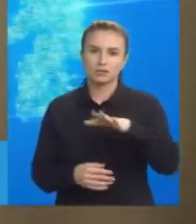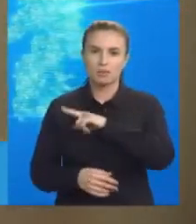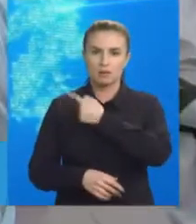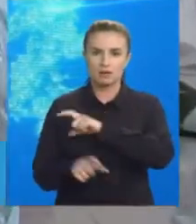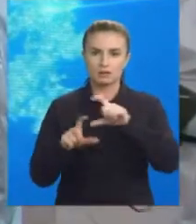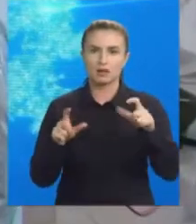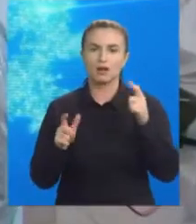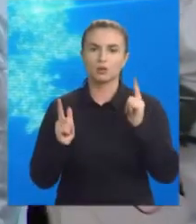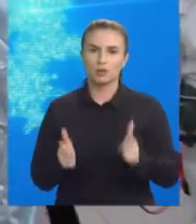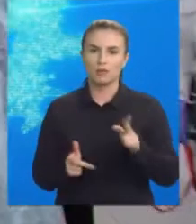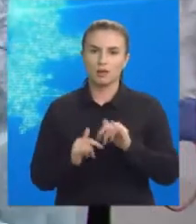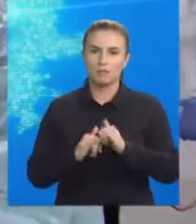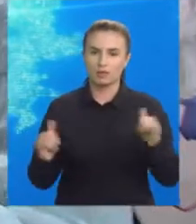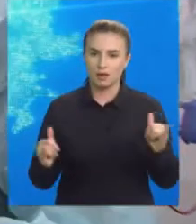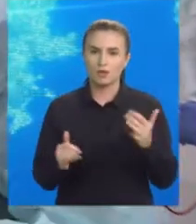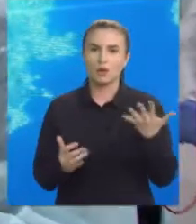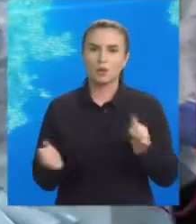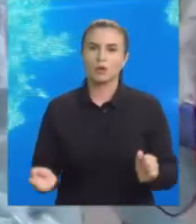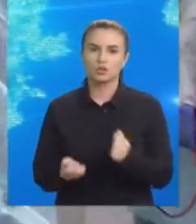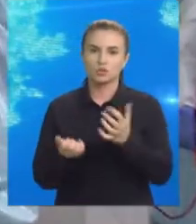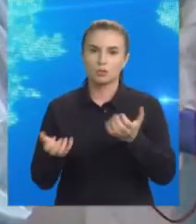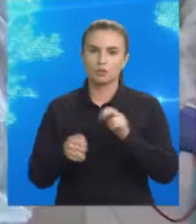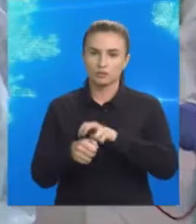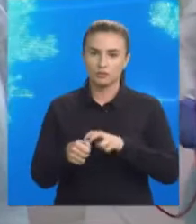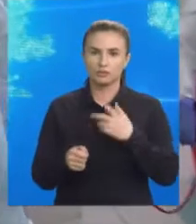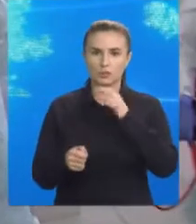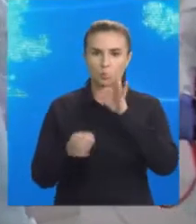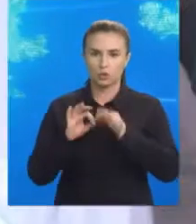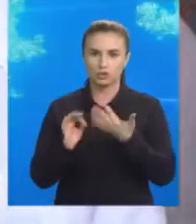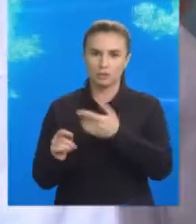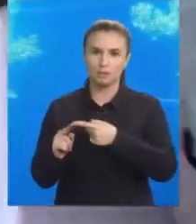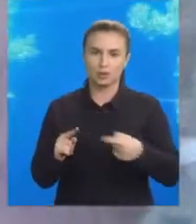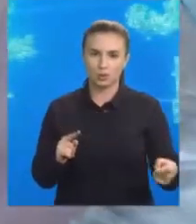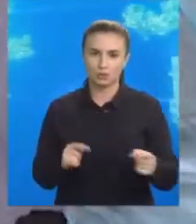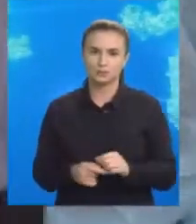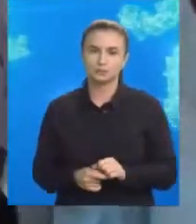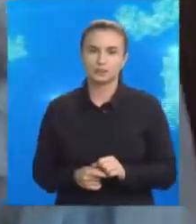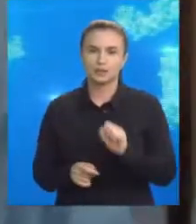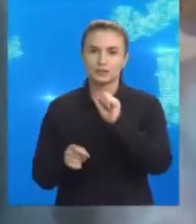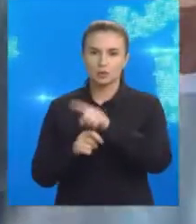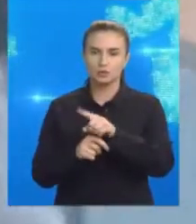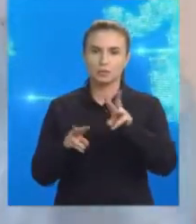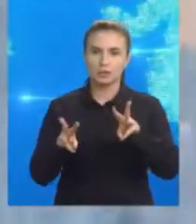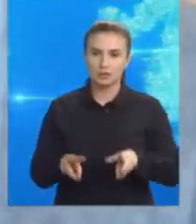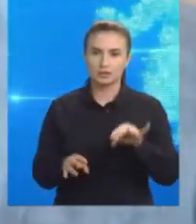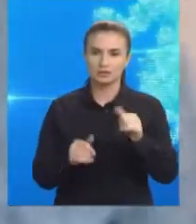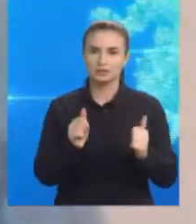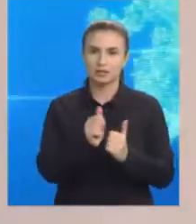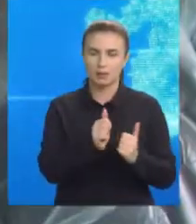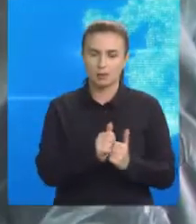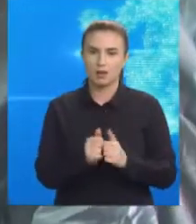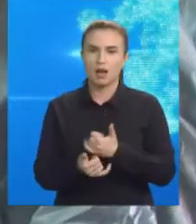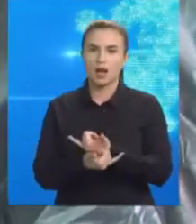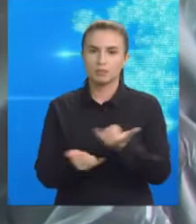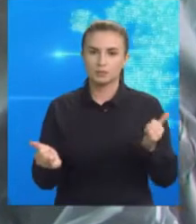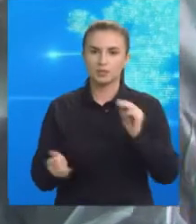эпидемии и какую поддержку получат медики в сложный для них период. Сходу ставит задачу главврачу, министру и замам – обеспечить